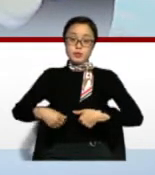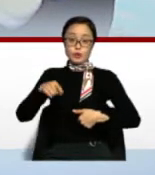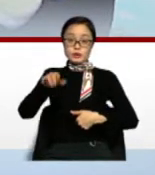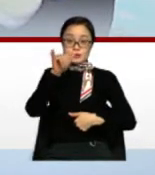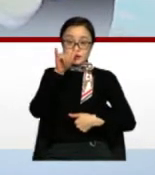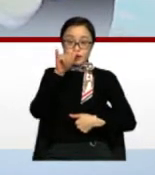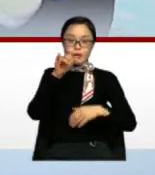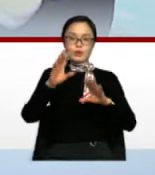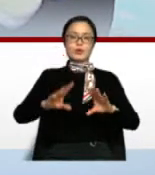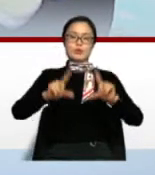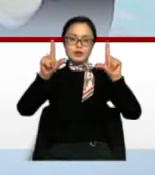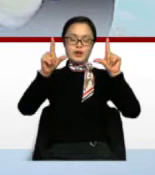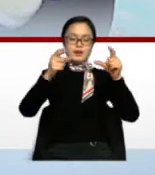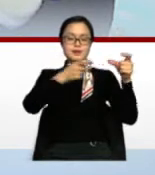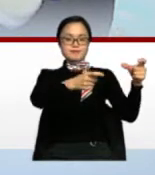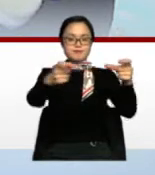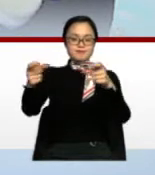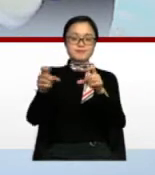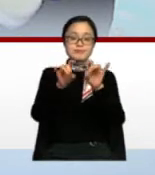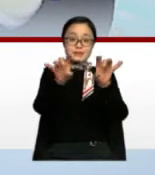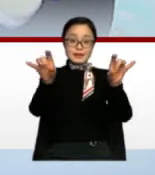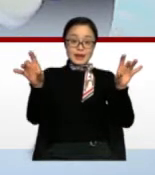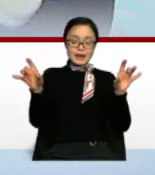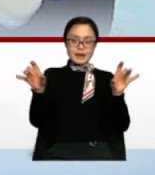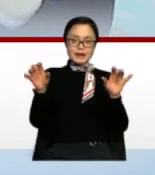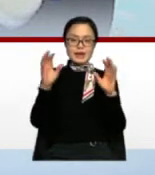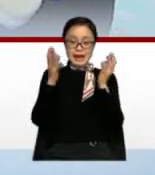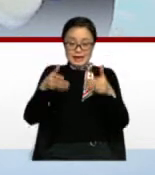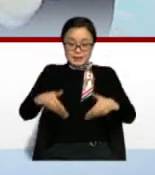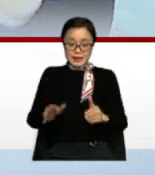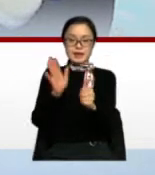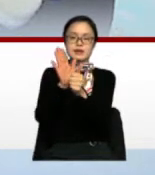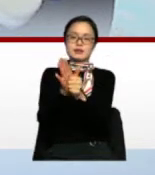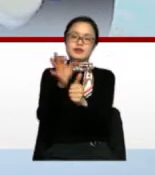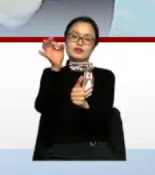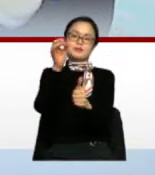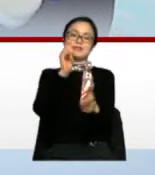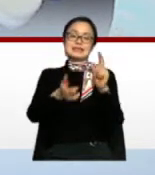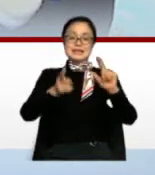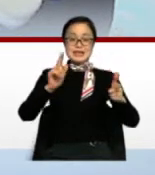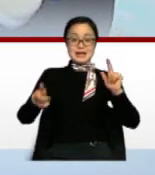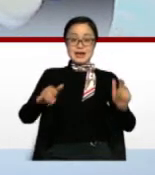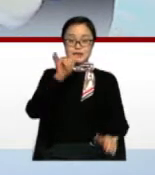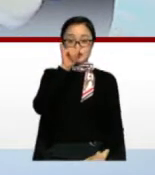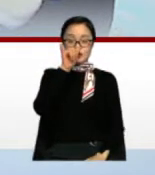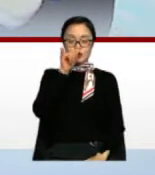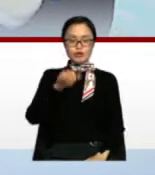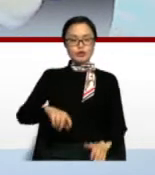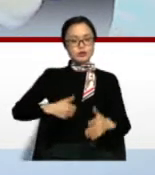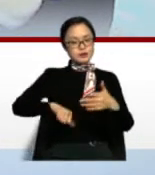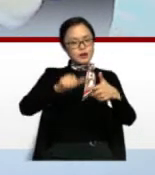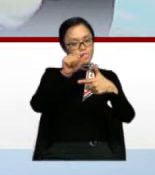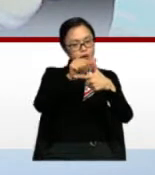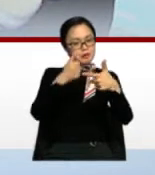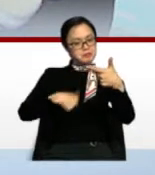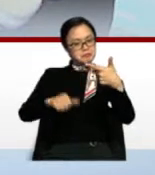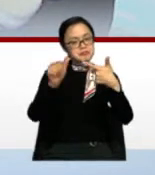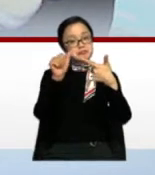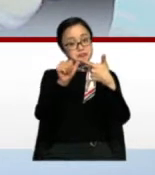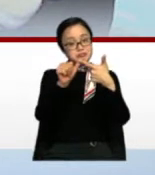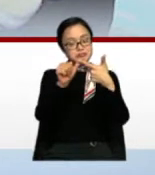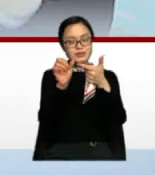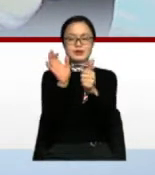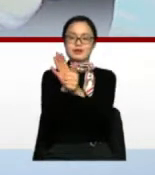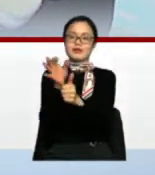장려금 이 달라지는데요 엑소도 엑소 지만 지원 대상도 확대 돼 첫째 아이를 낳았을 때도 장려금 이 지급되는 곳도